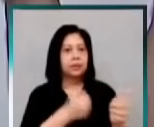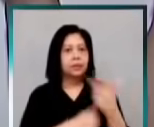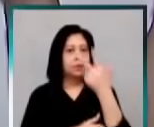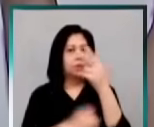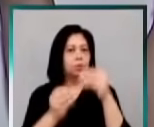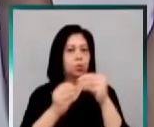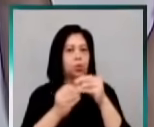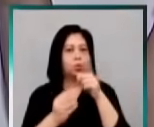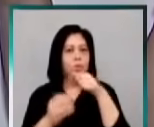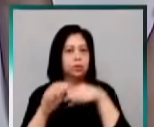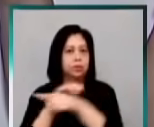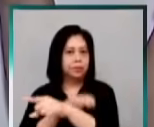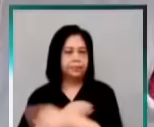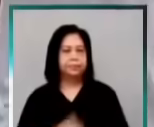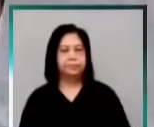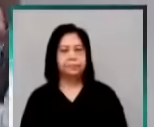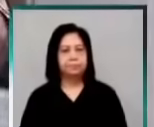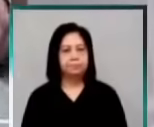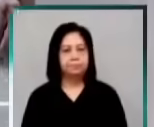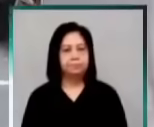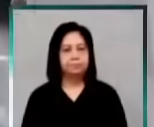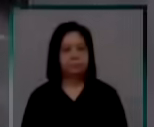nakatakas.